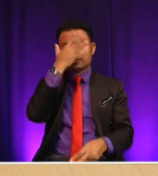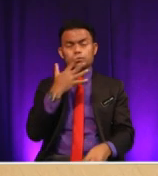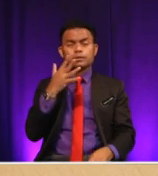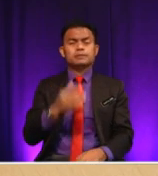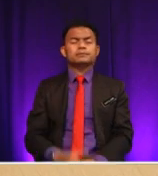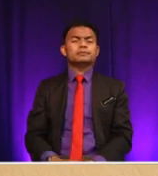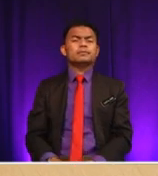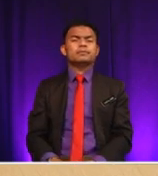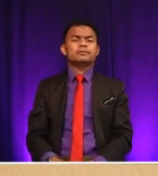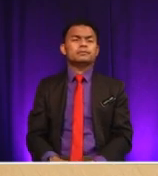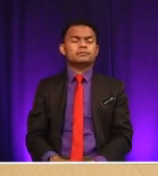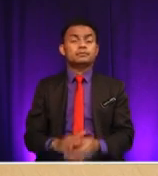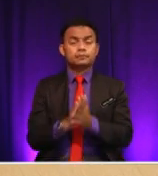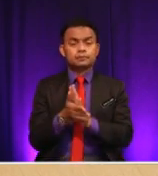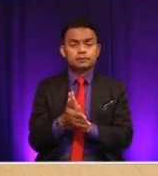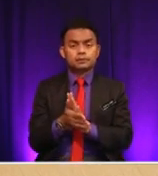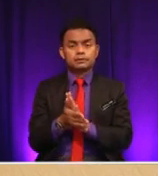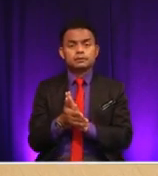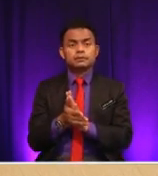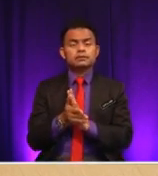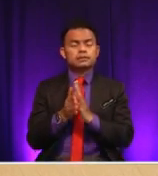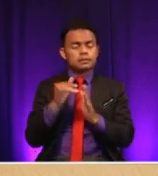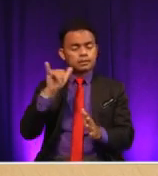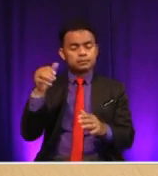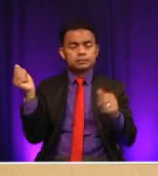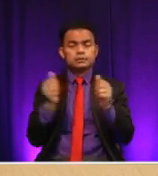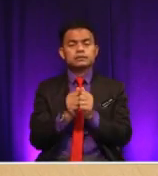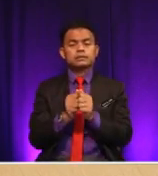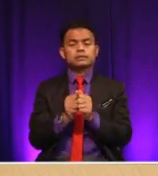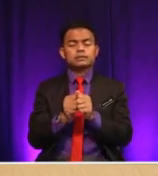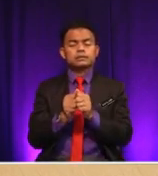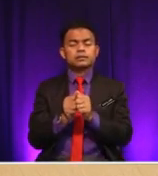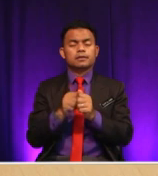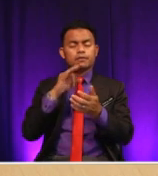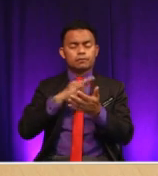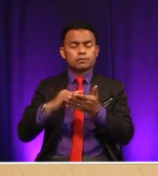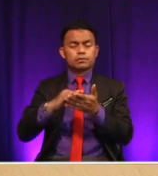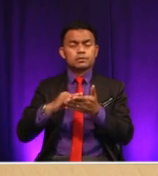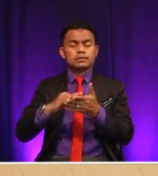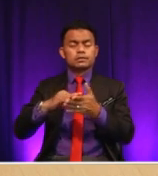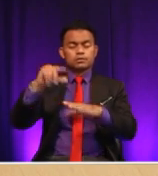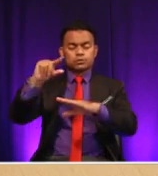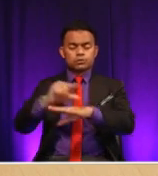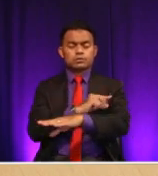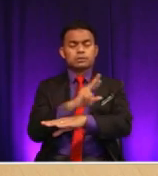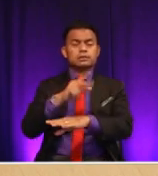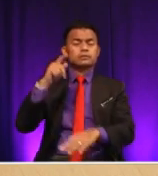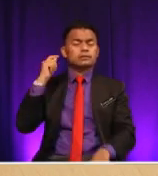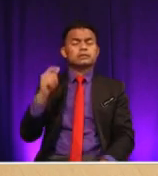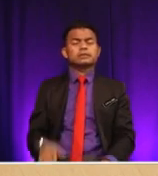Oke jadi seharilah fungsi gurindam tadi dimana dia memberikan pengajaran kepada kita